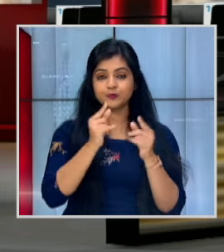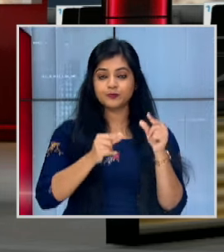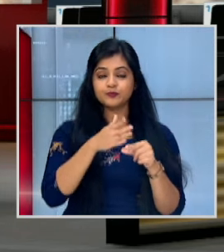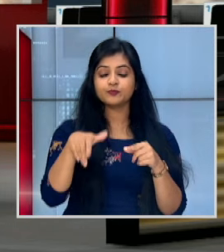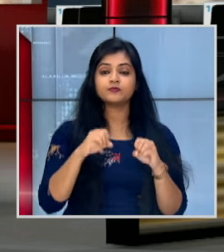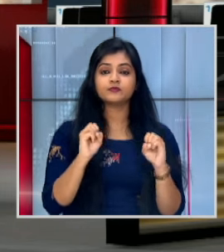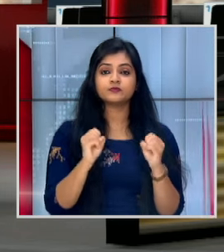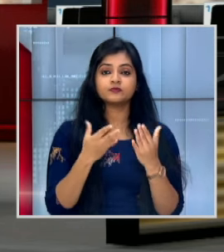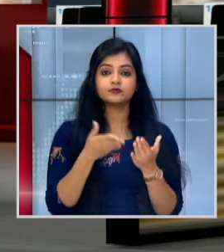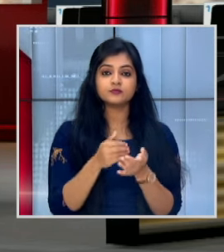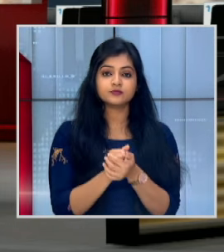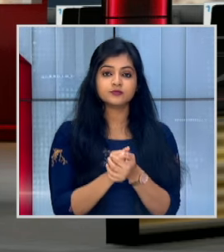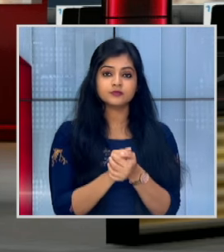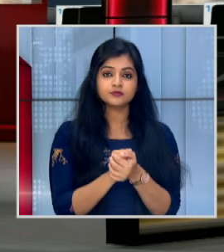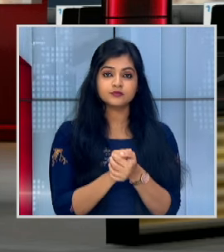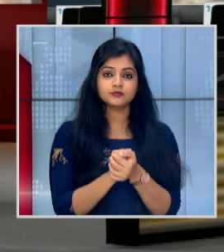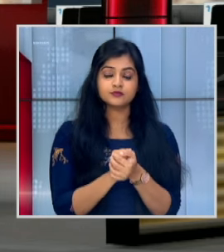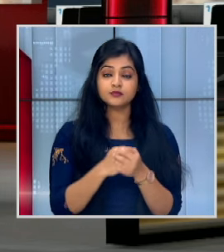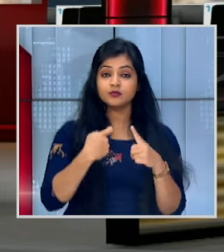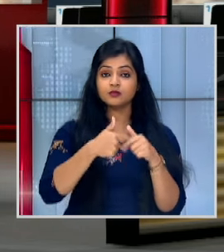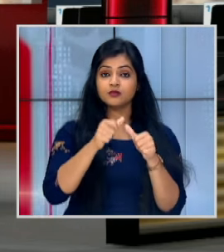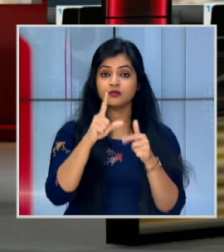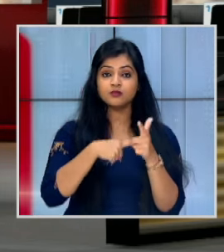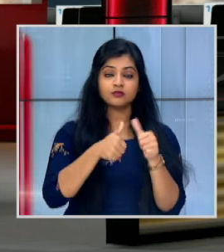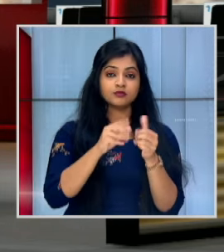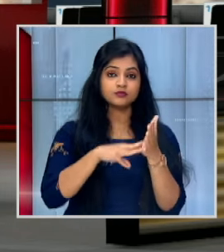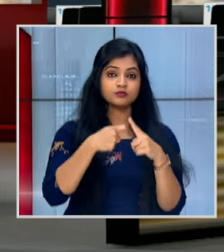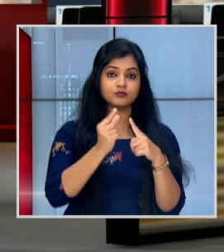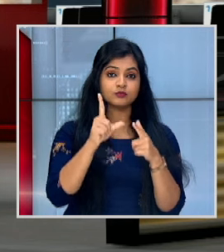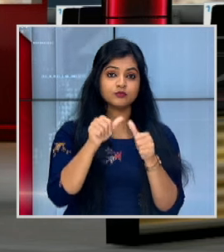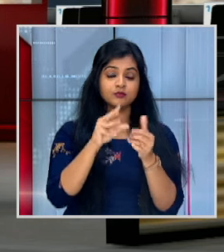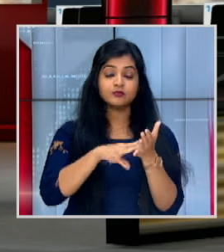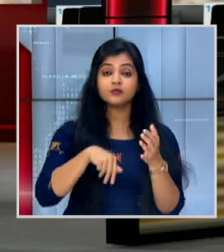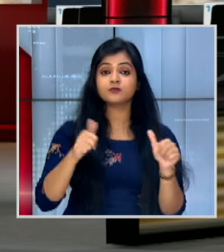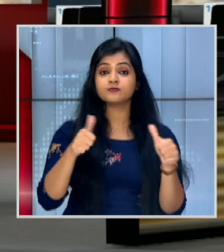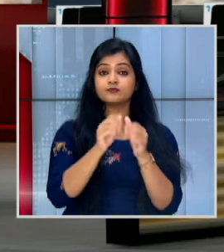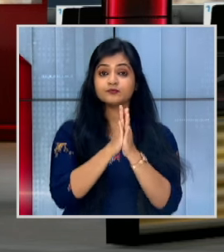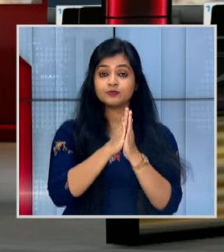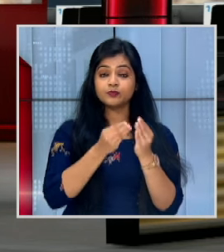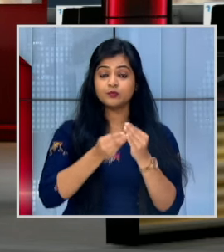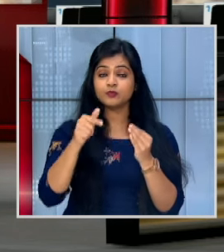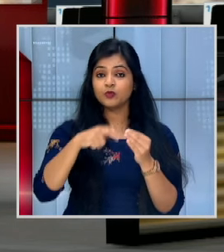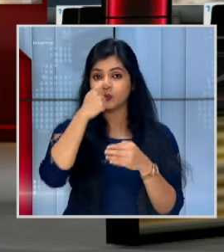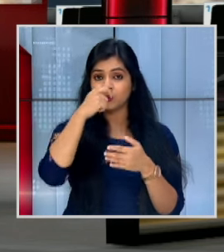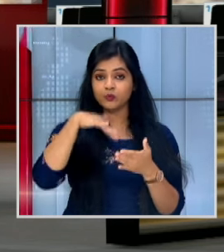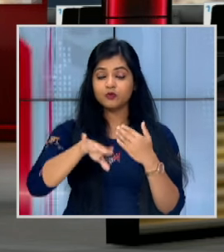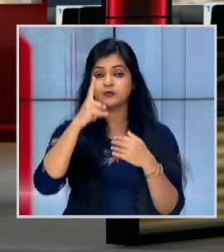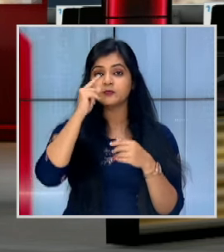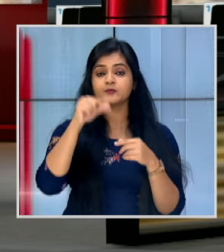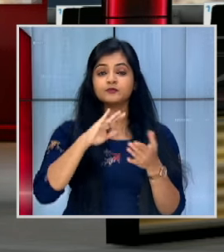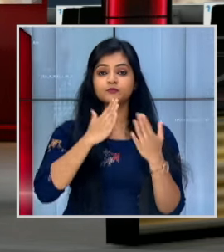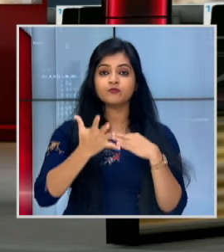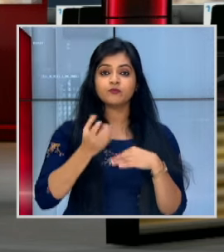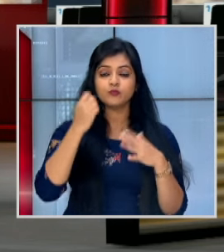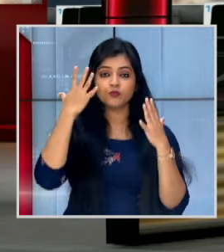അൽമായറിന്റെയും ഭാഗത്തു നിന്ന് നടത്തുന്നത്. കായംകുളത്ത് ക്ഷേത്രത്തിന് സമീപത്തെ കുളത്തിൽ പെൺകുട്ടിയെ മരിച്ച നിലയിൽ കണ്ടെത്തി. കൊപ്രാപ്പുര സ്വദേശി